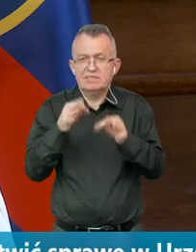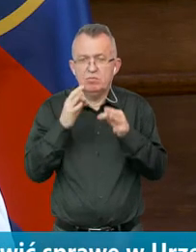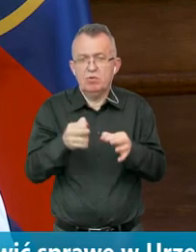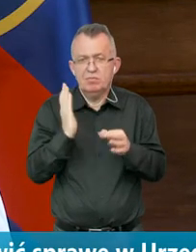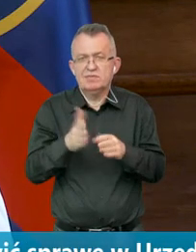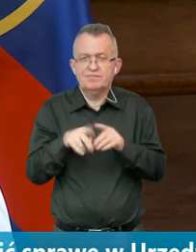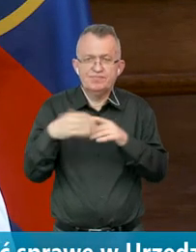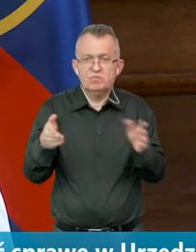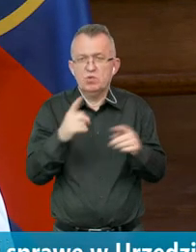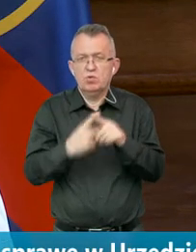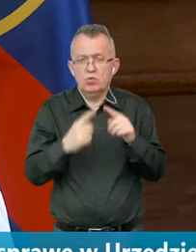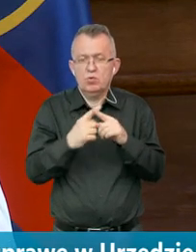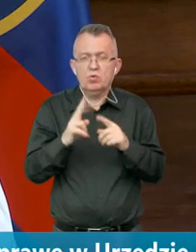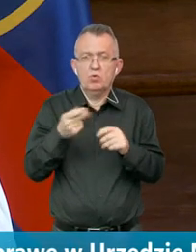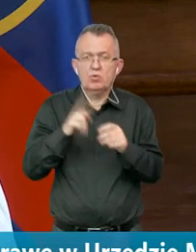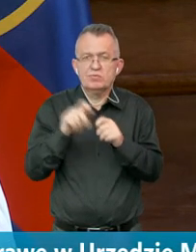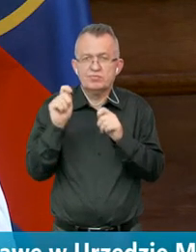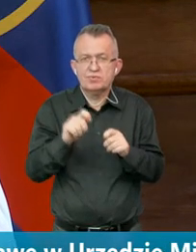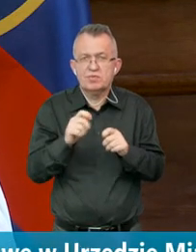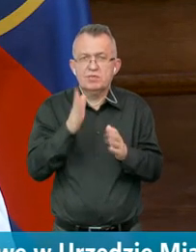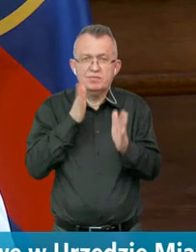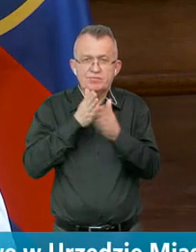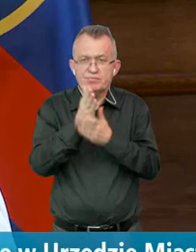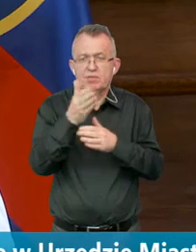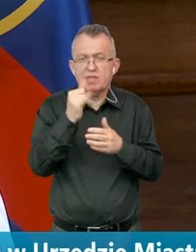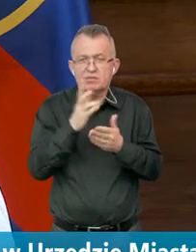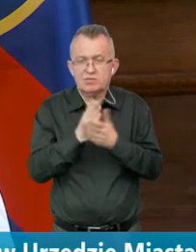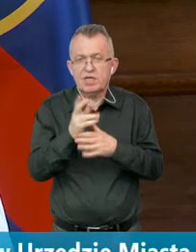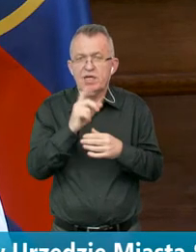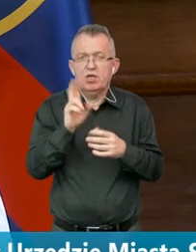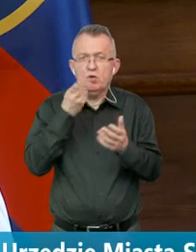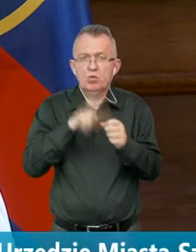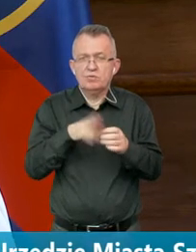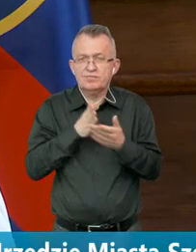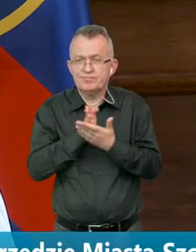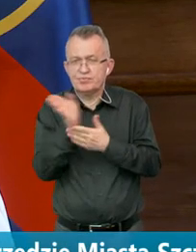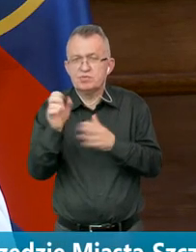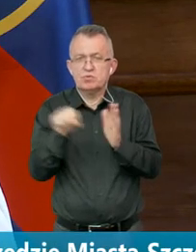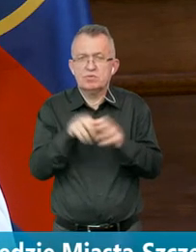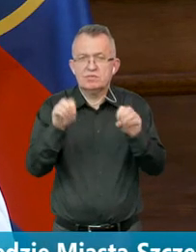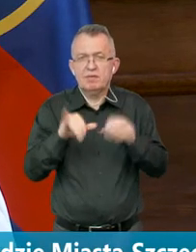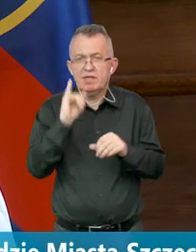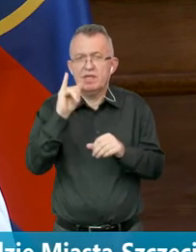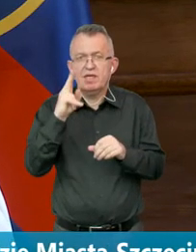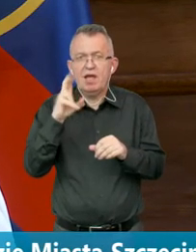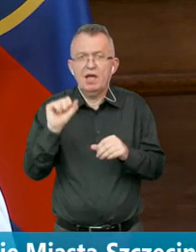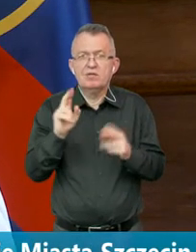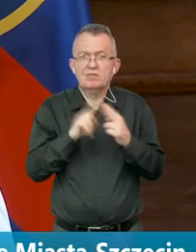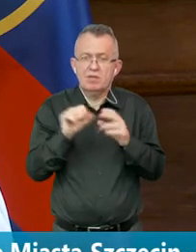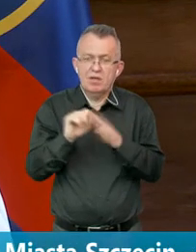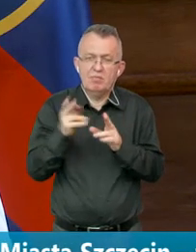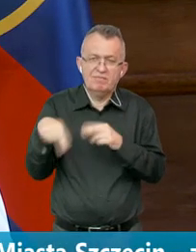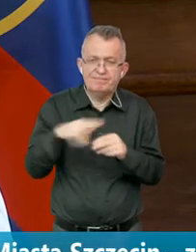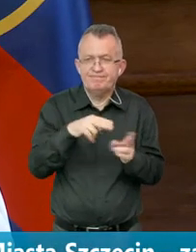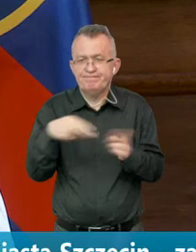się rozkładał pomiędzy tych, którzy jadą tranzytem przez ulicę Mieszka i tych, którzy chcą skorzystać ze sklepu IKEA, zarówno wjechać do niego, jak i